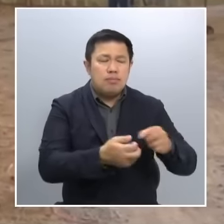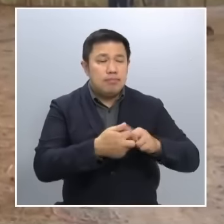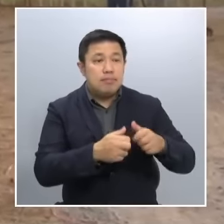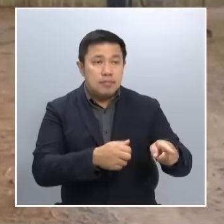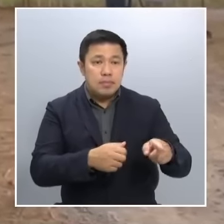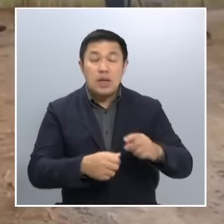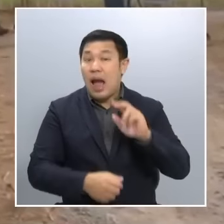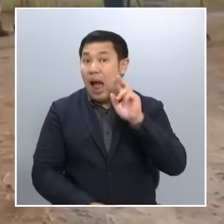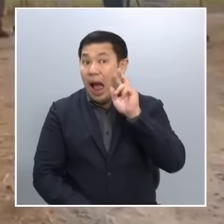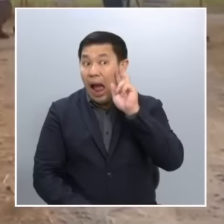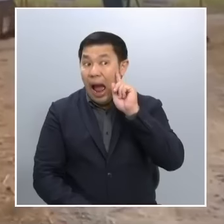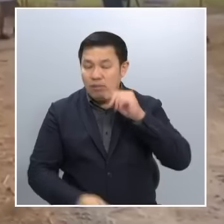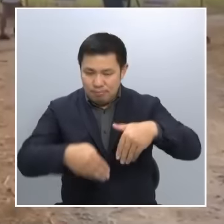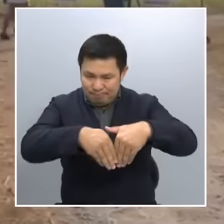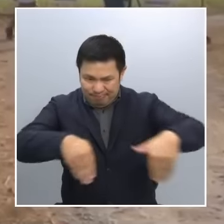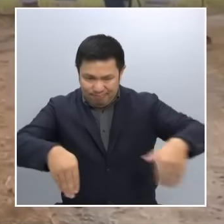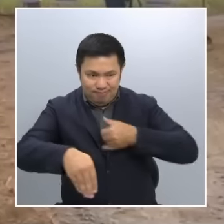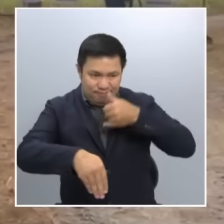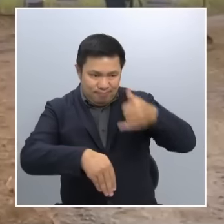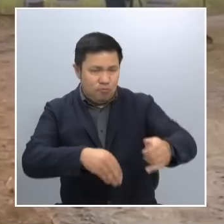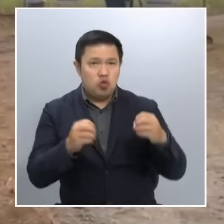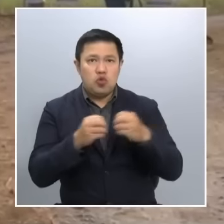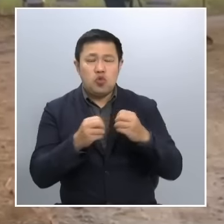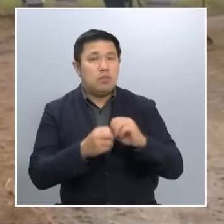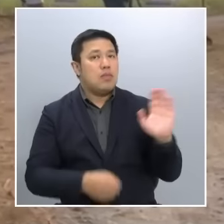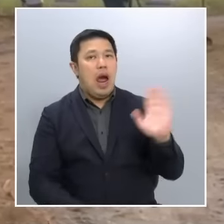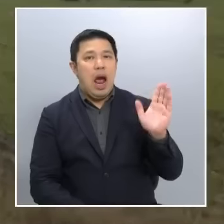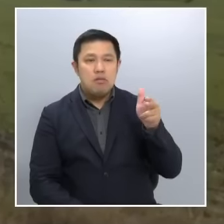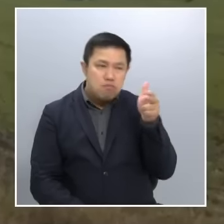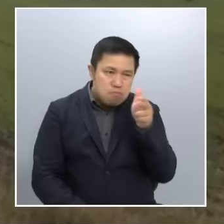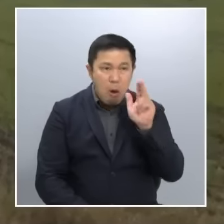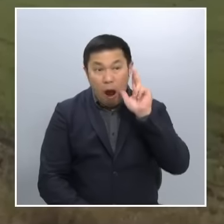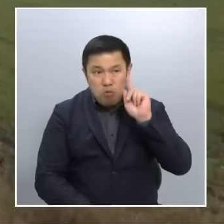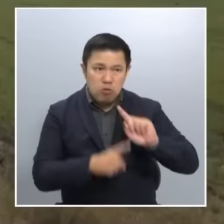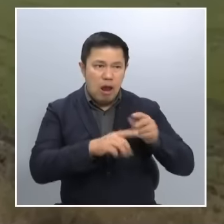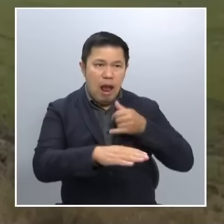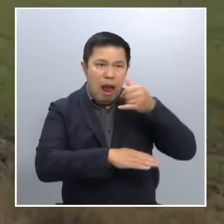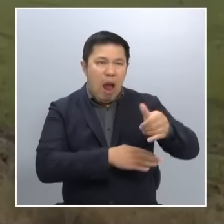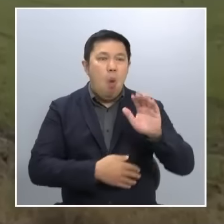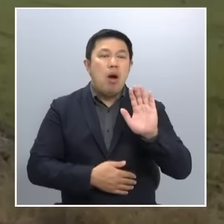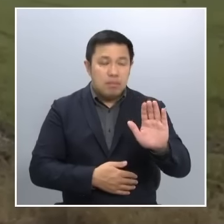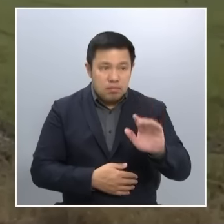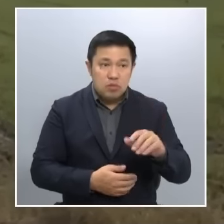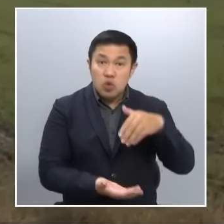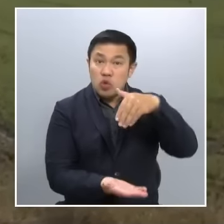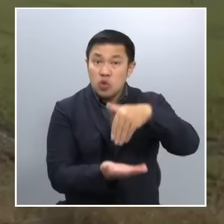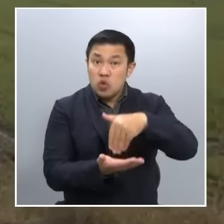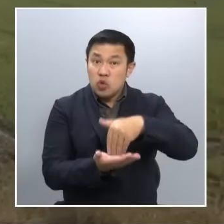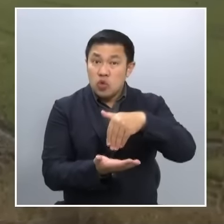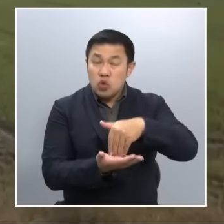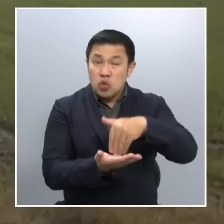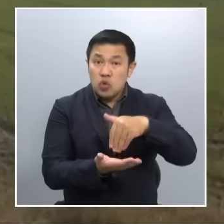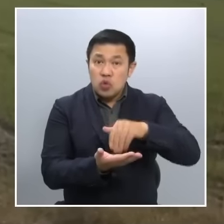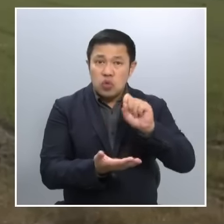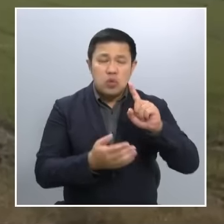ข่าวได้อยู่ในบริเวณหนึ่งไม่ให้คนที่ไม่เกี่ยวข้องไม่ให้สื่อเข้าไปในพื้นที่ในศูนย์ก็มีเจ้าหน้าที่ของรัฐจ